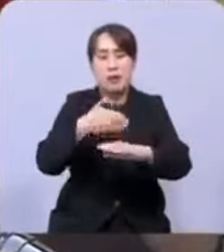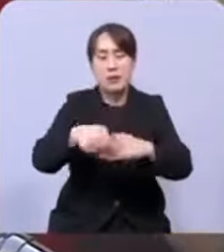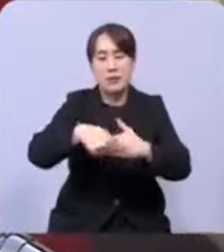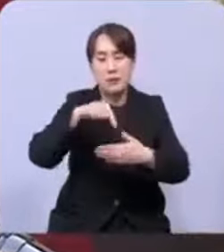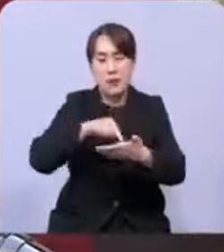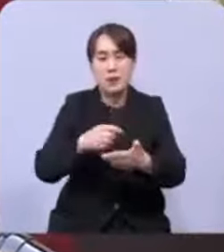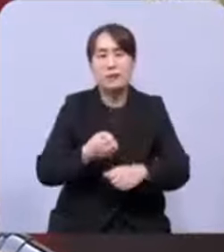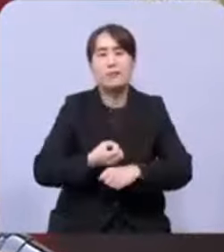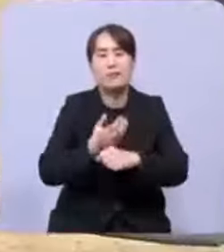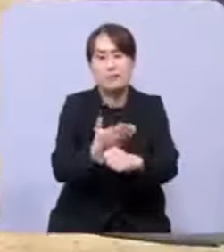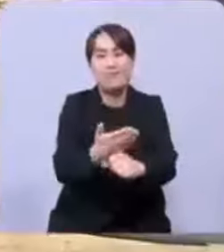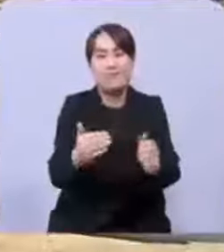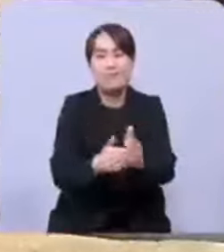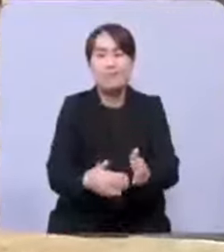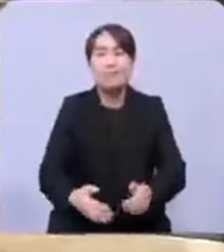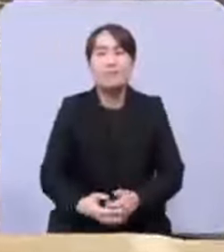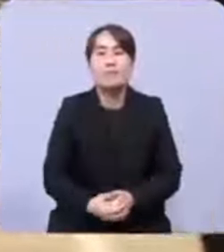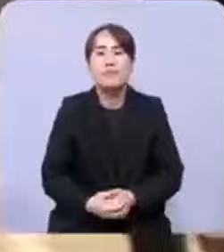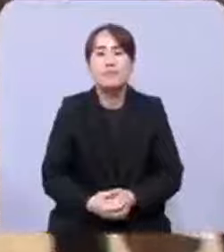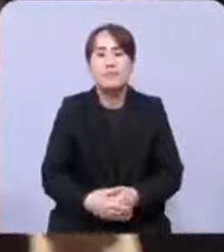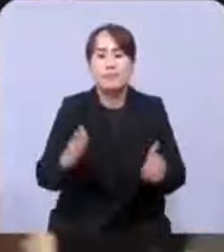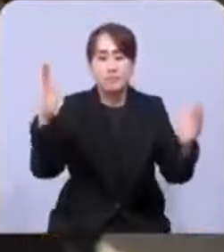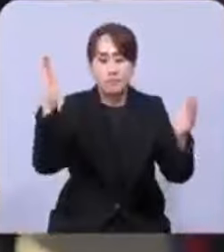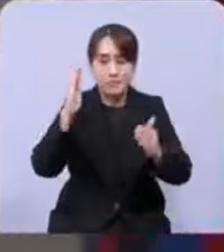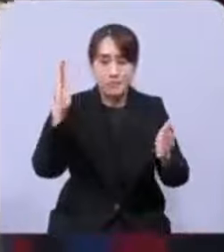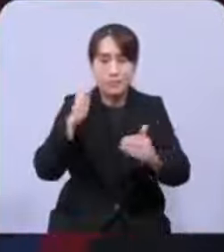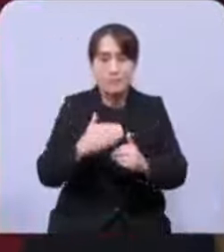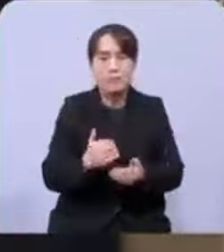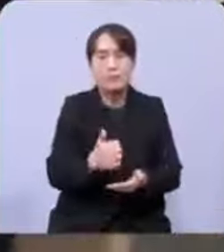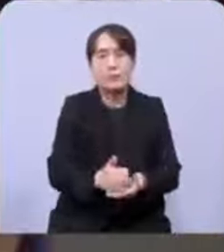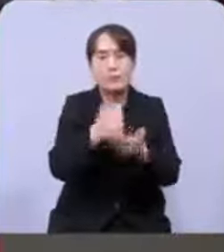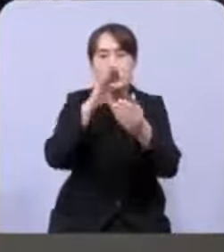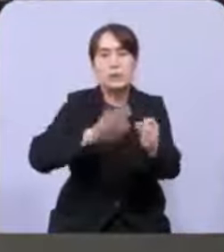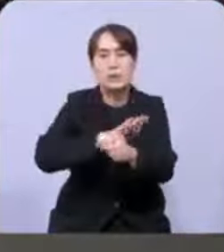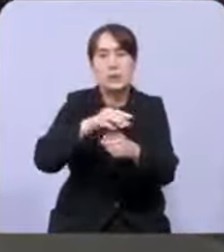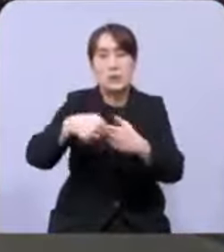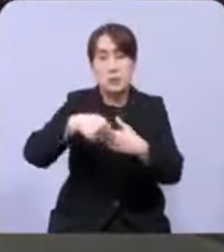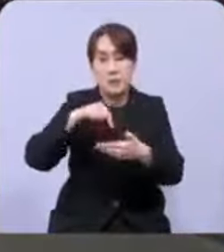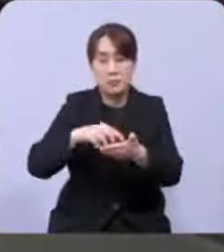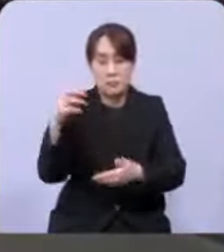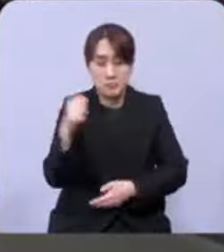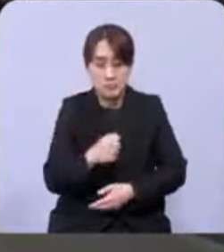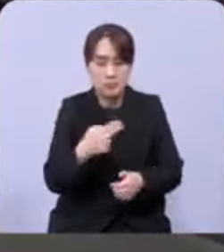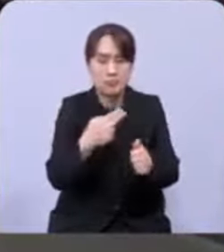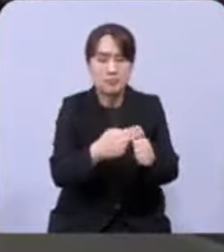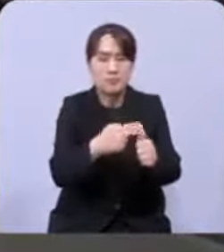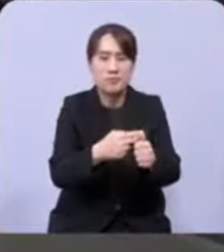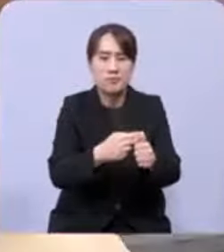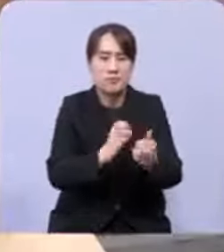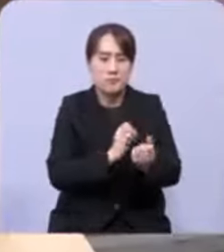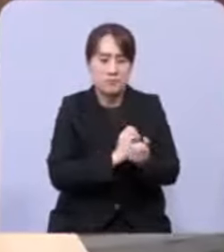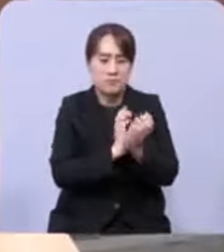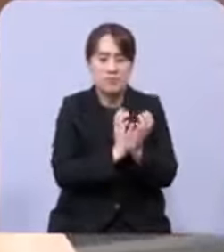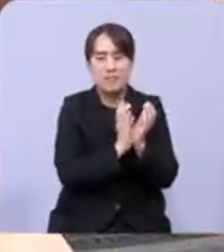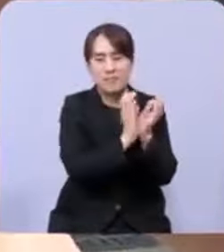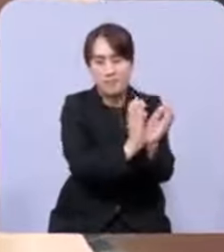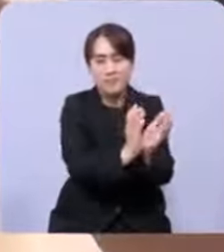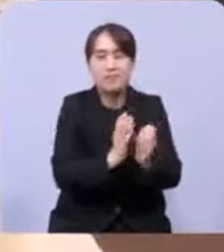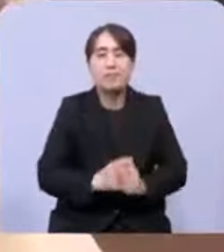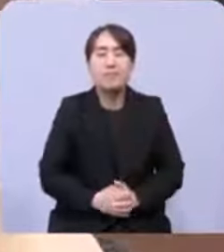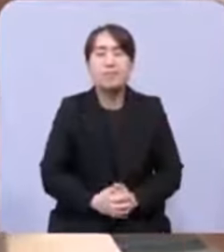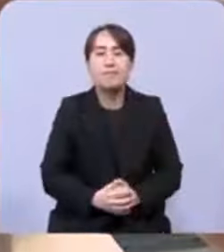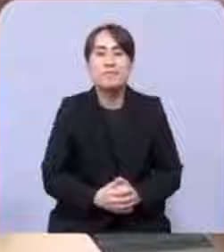전하는 것도 있지 않습니다 학생들이 존경과 사랑의 마음을 담아 선생님들께 카네이션을 달아드립니다